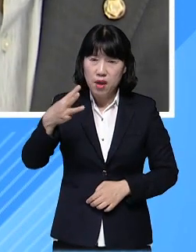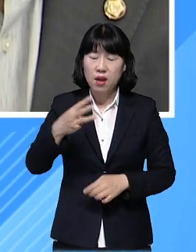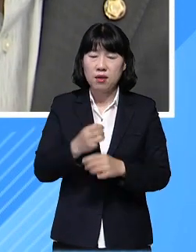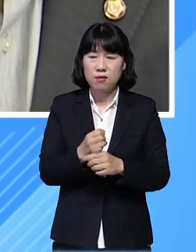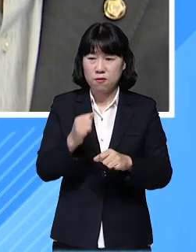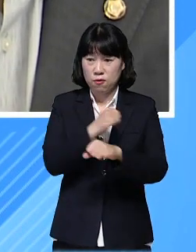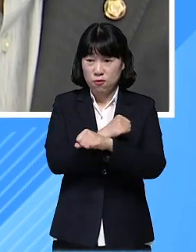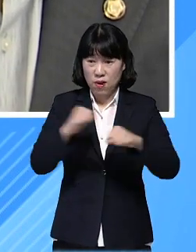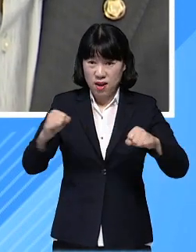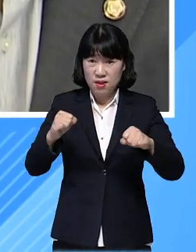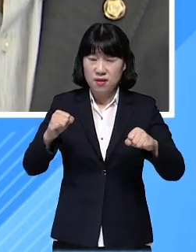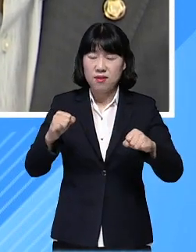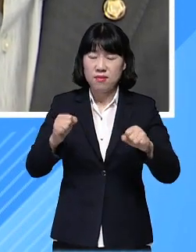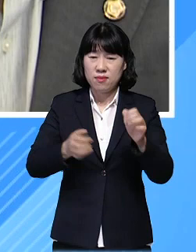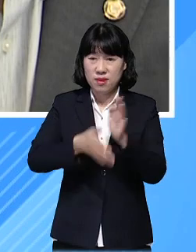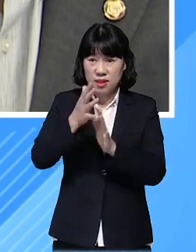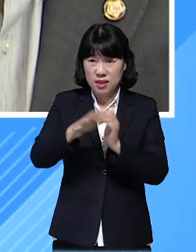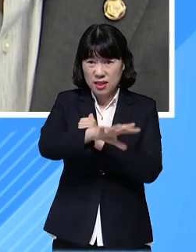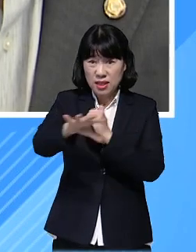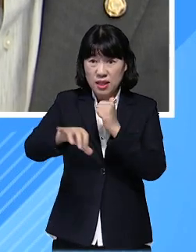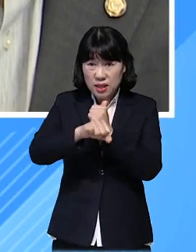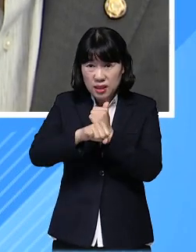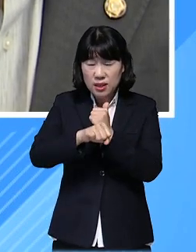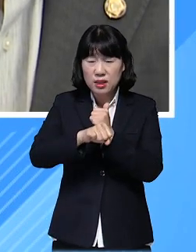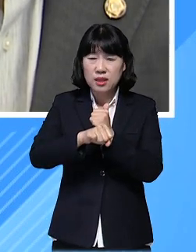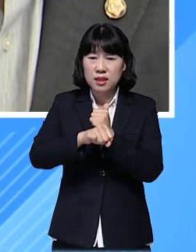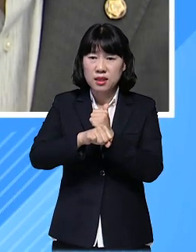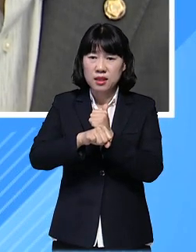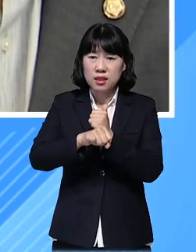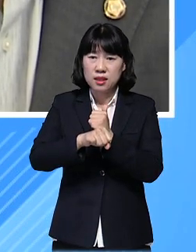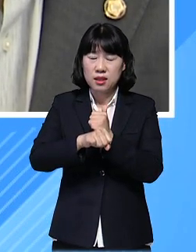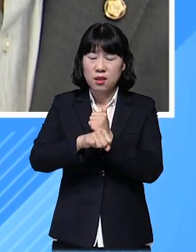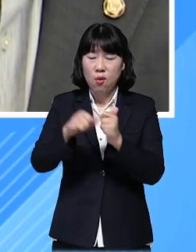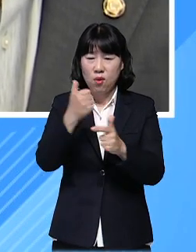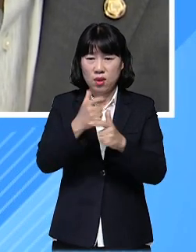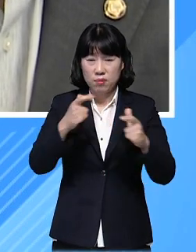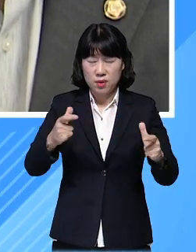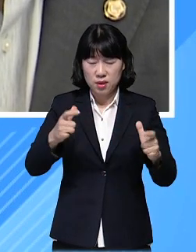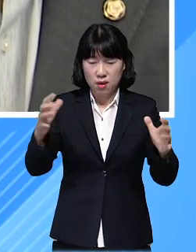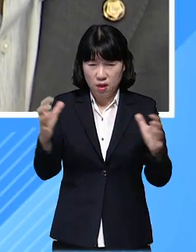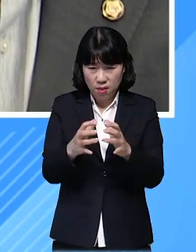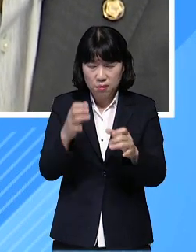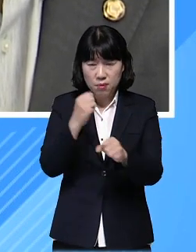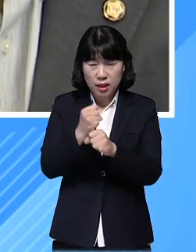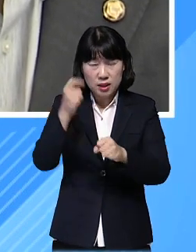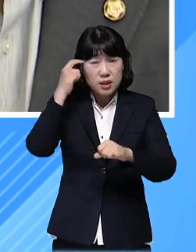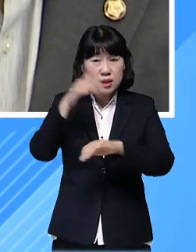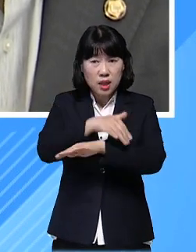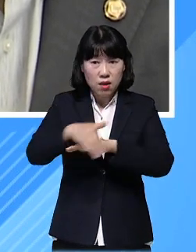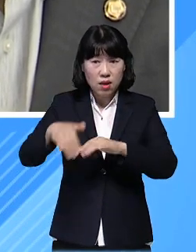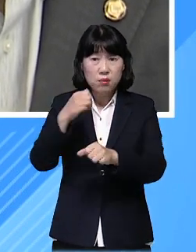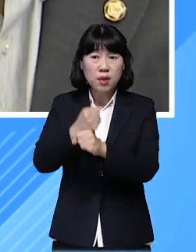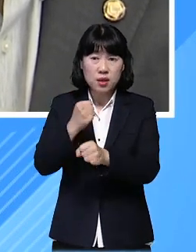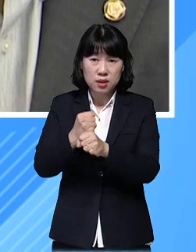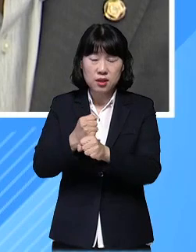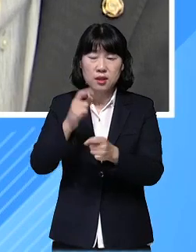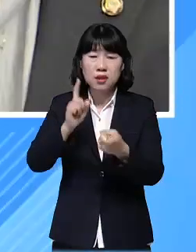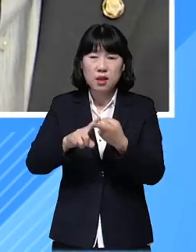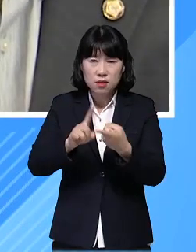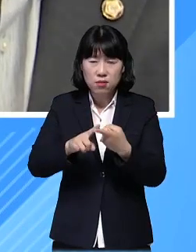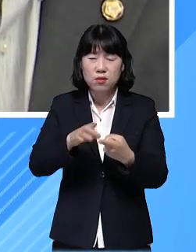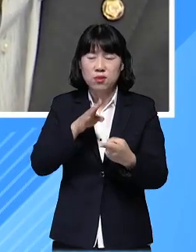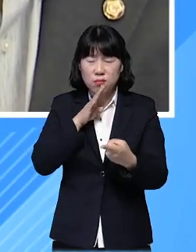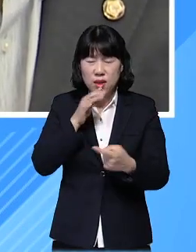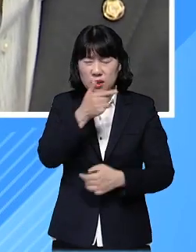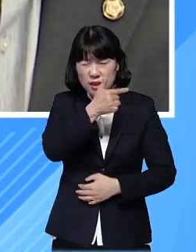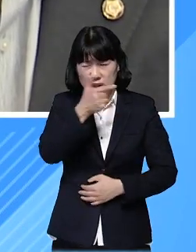초광역 호남 에너지경제공동체 구상의 첫 발을 디뎠다라고 하는 것이 상당히